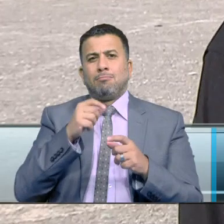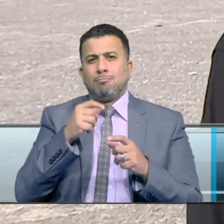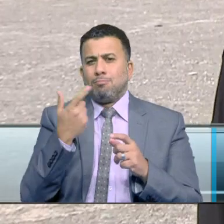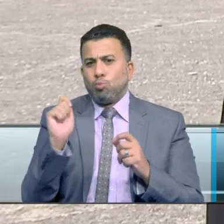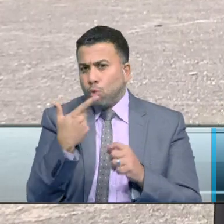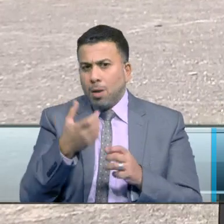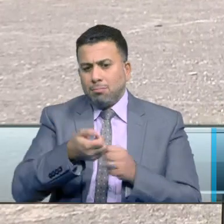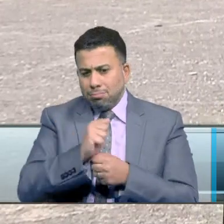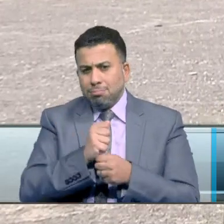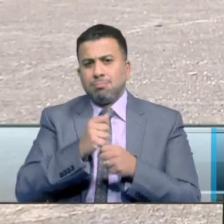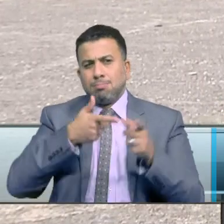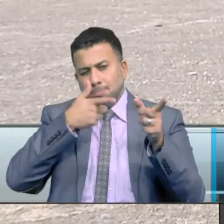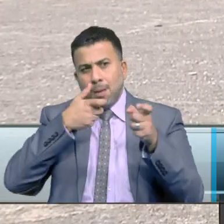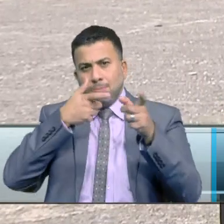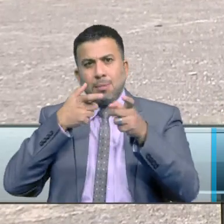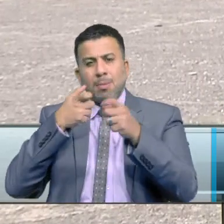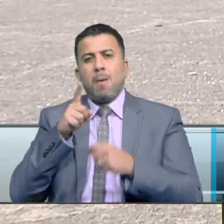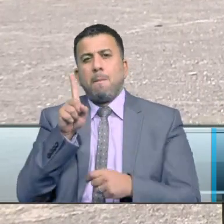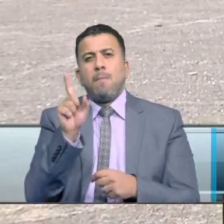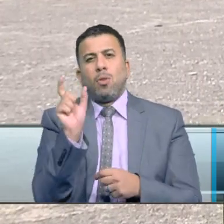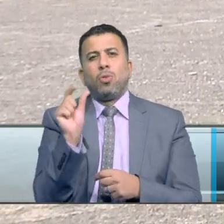تحدي السرعه بندقيه برضه